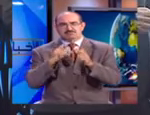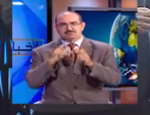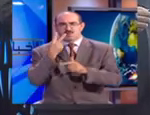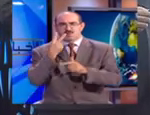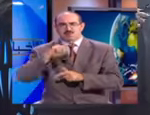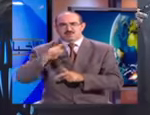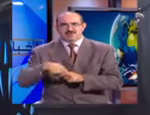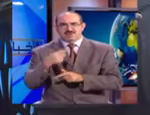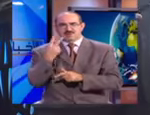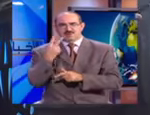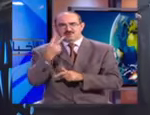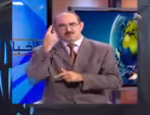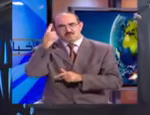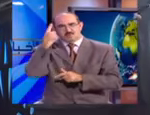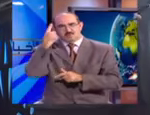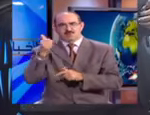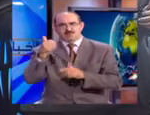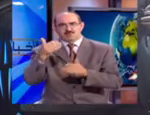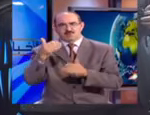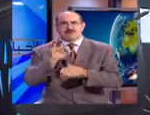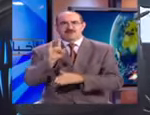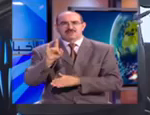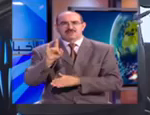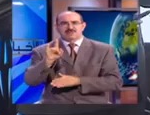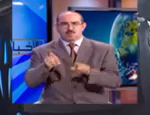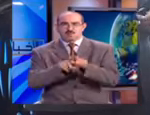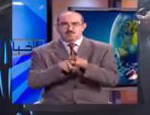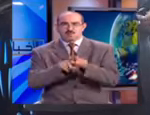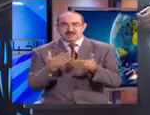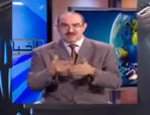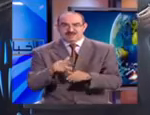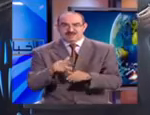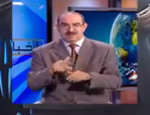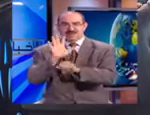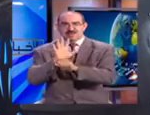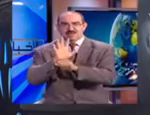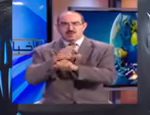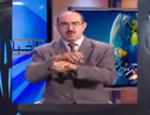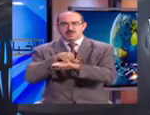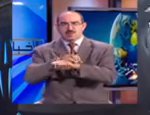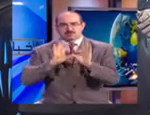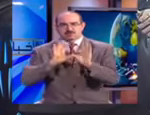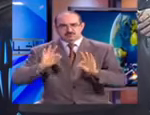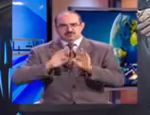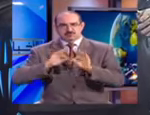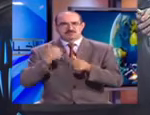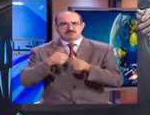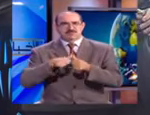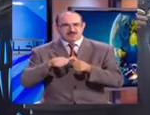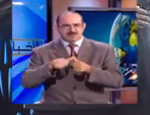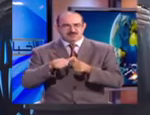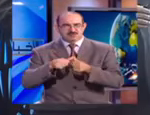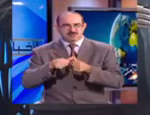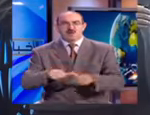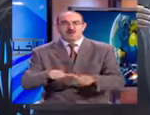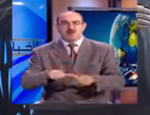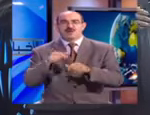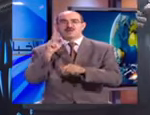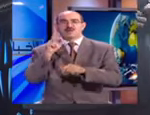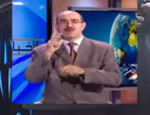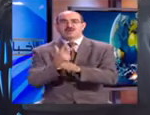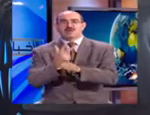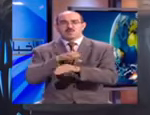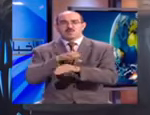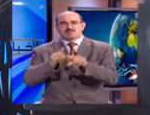ب 2.2 حالة لكل 100,000 نسمة، علما أن 15 ولاية لم تسجل أي حالة خلال 24 ساعة الماضية، 13